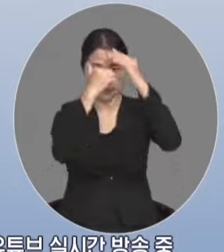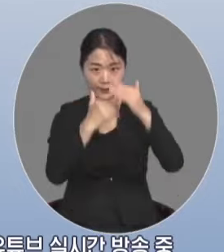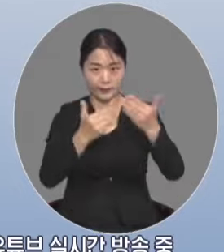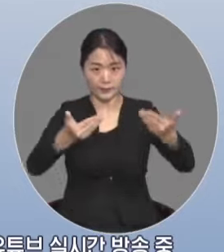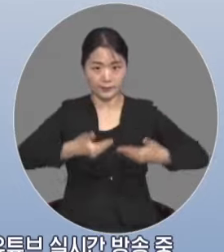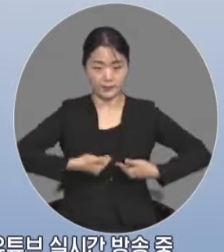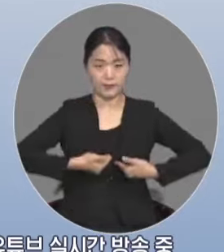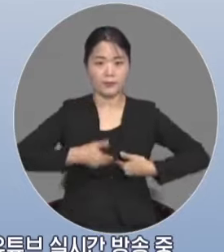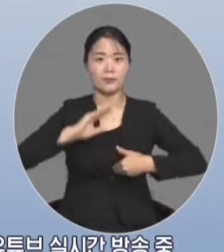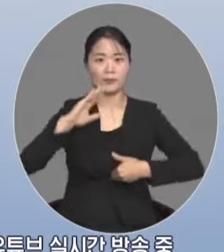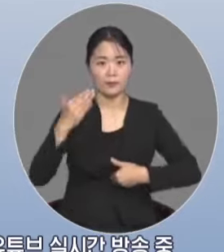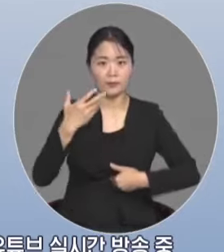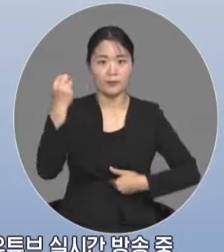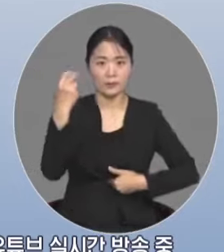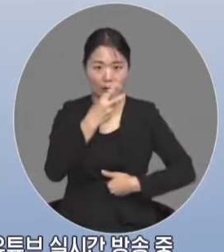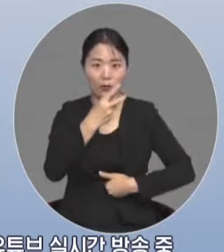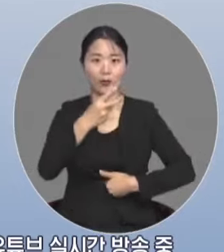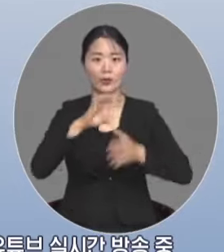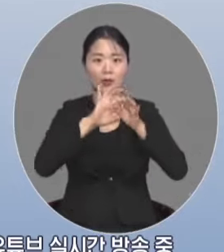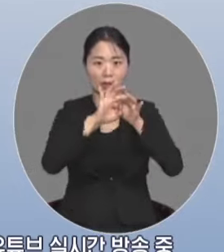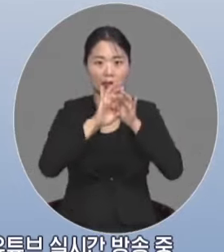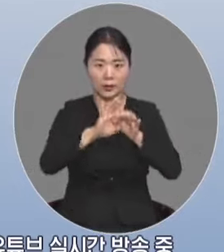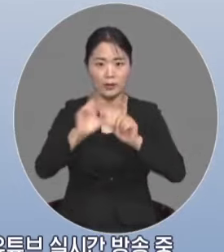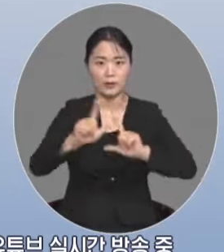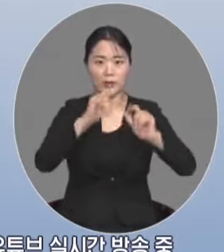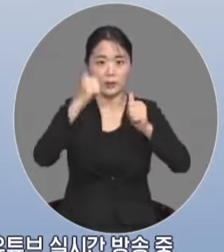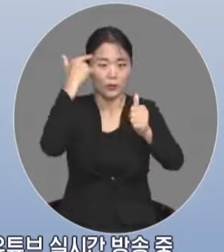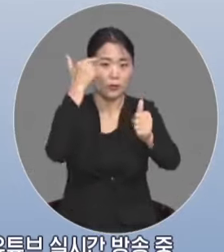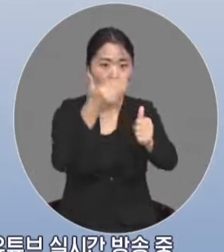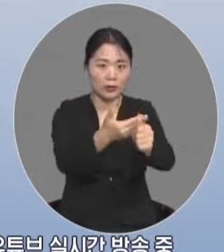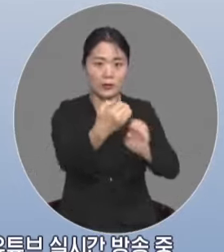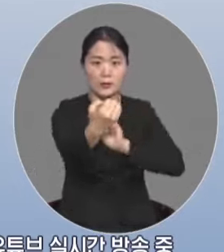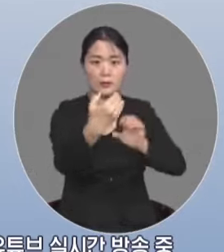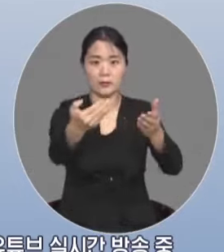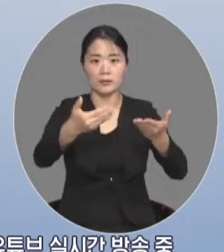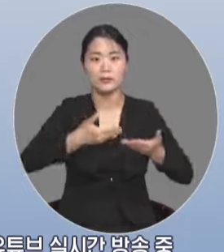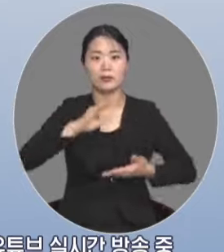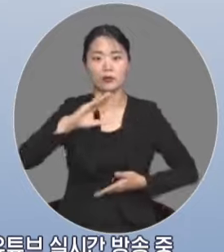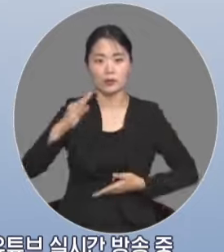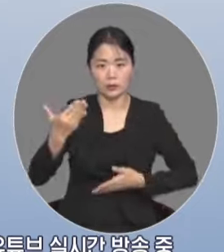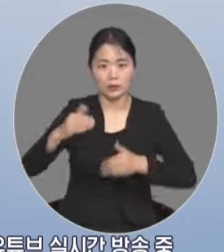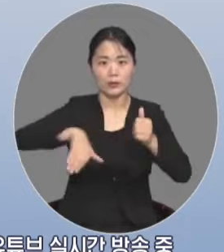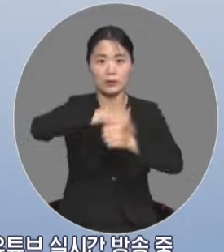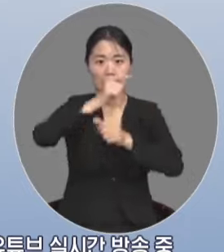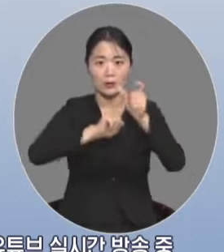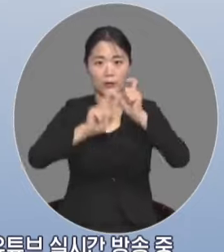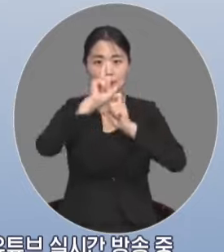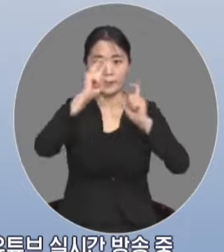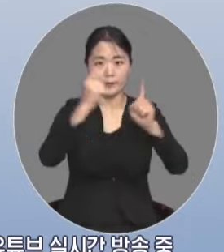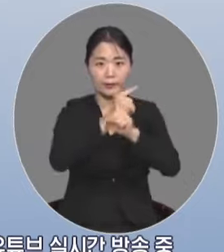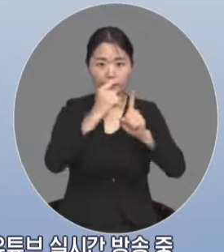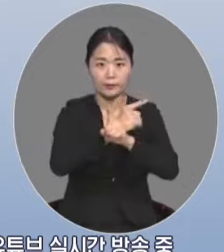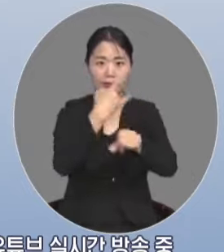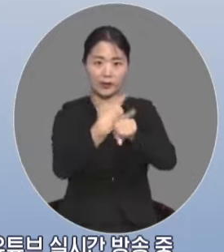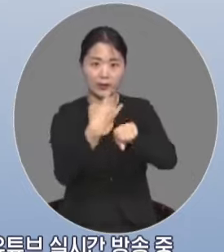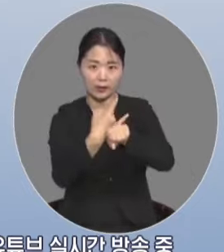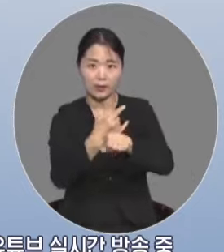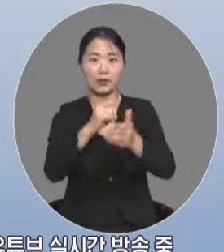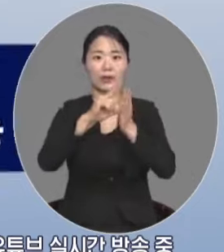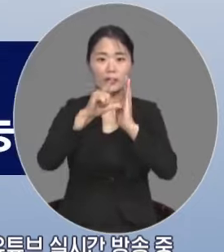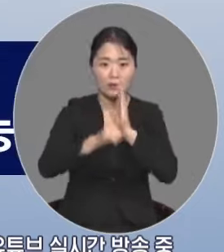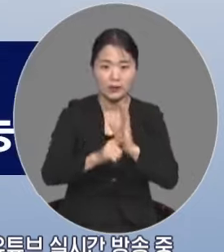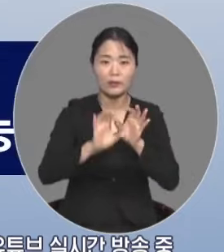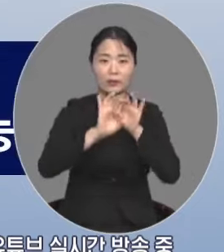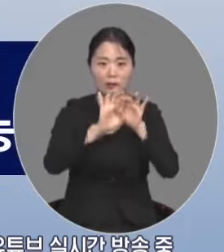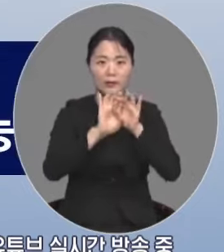하고 이에 따른 주민 의견 수렴과 환경부의 보완 지시 등에도 상당 기간이 소요된다고 반박합니다.